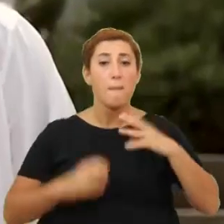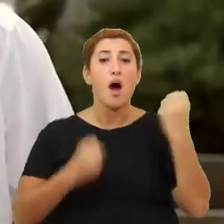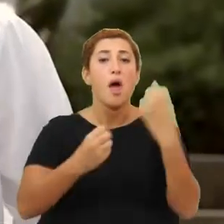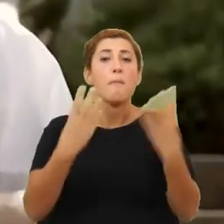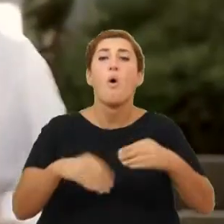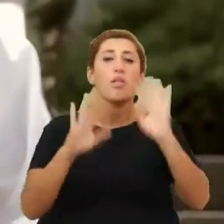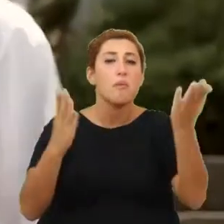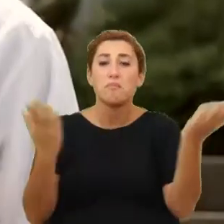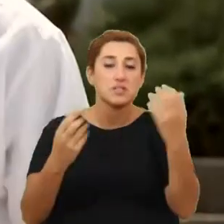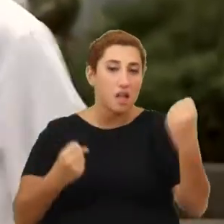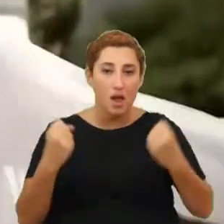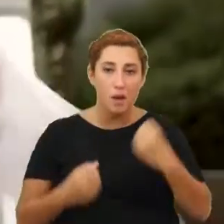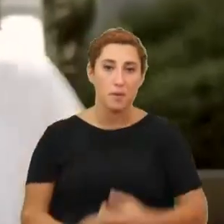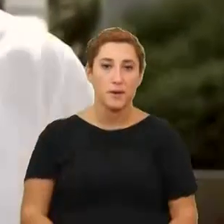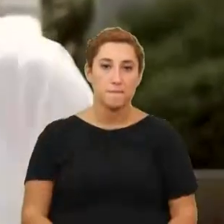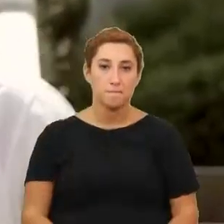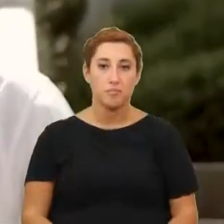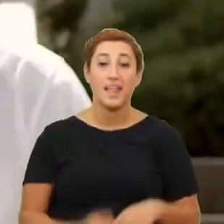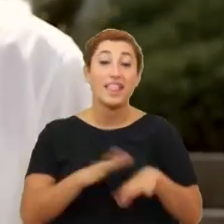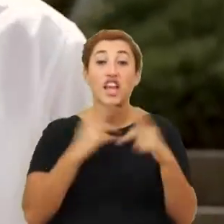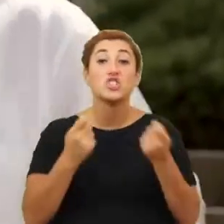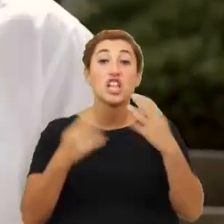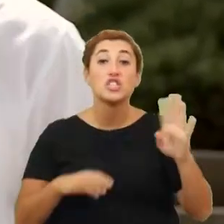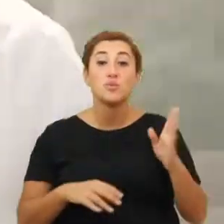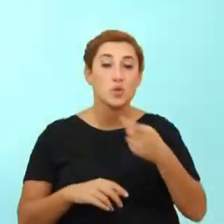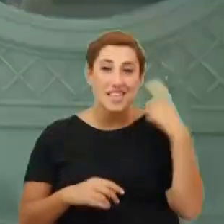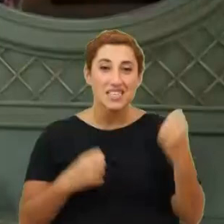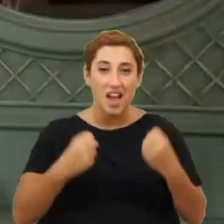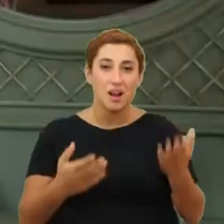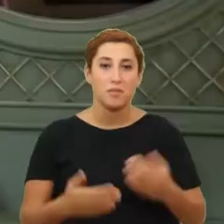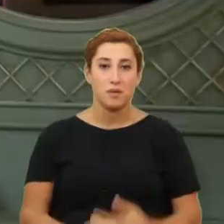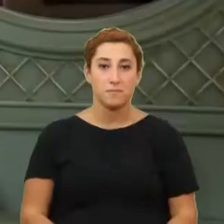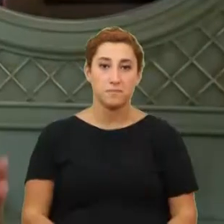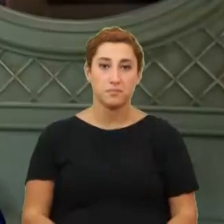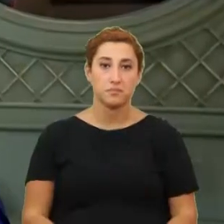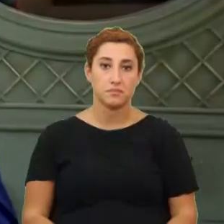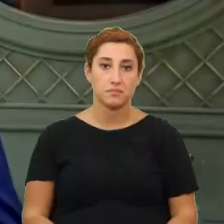araba olamamışsın, araba! Niye çalışmıyorsun hurda yığını?